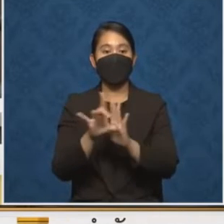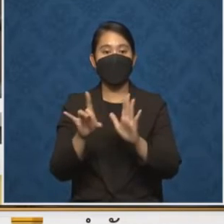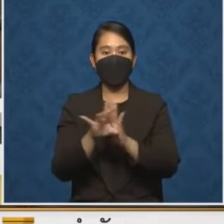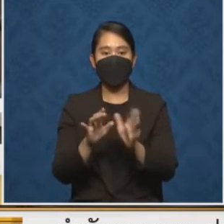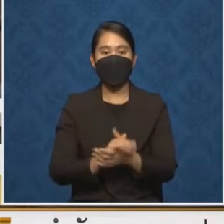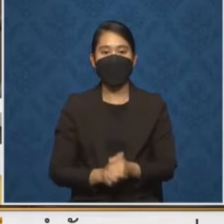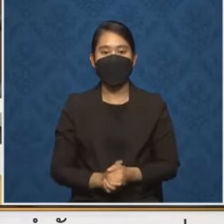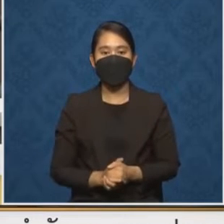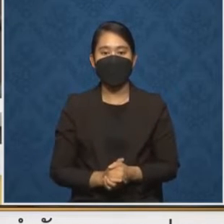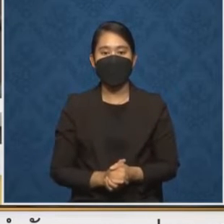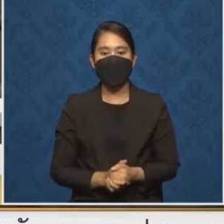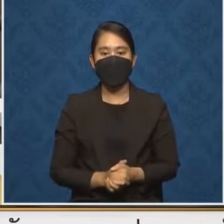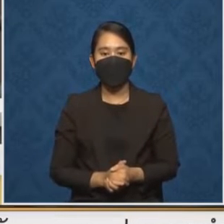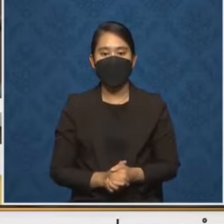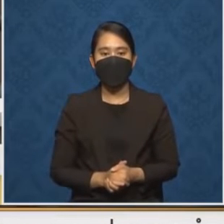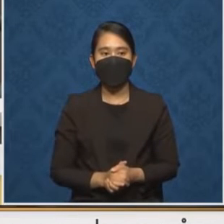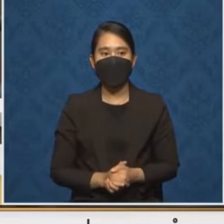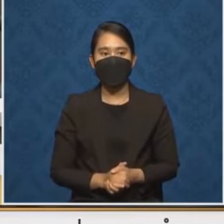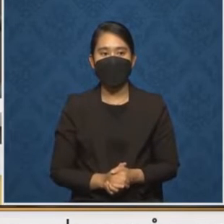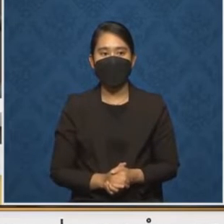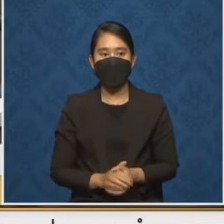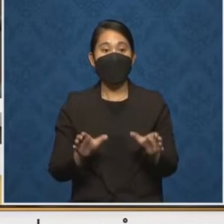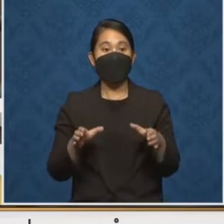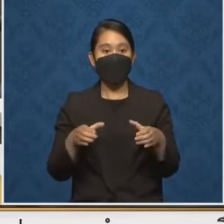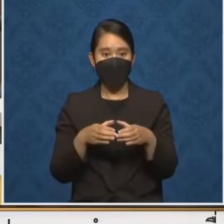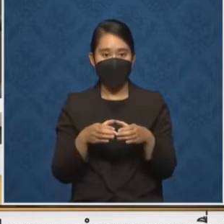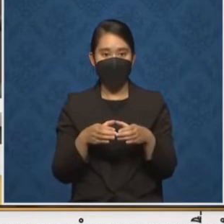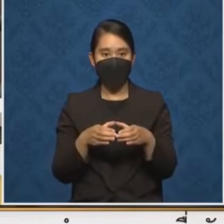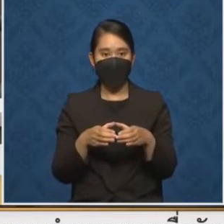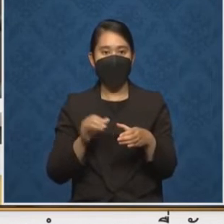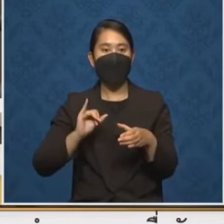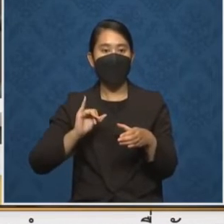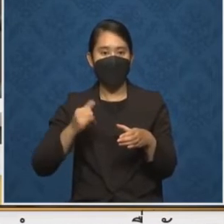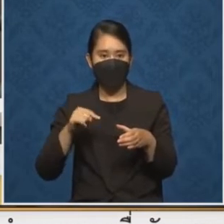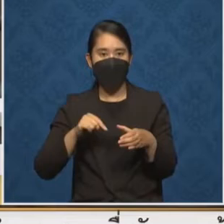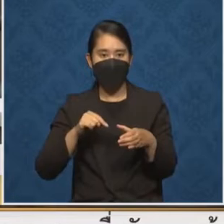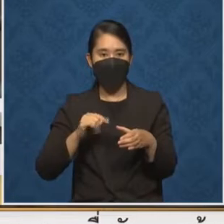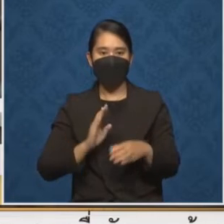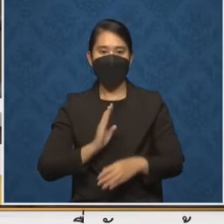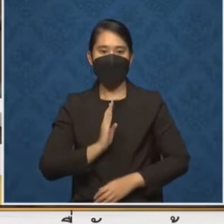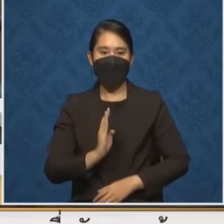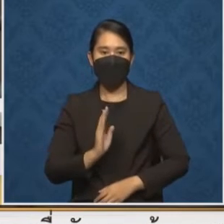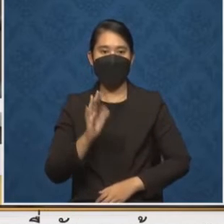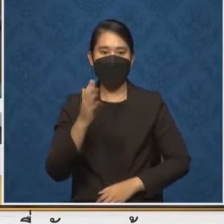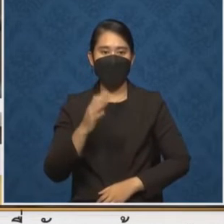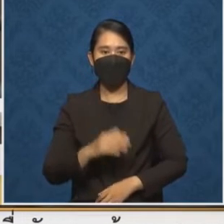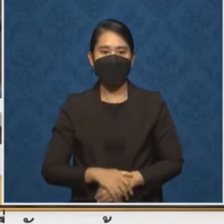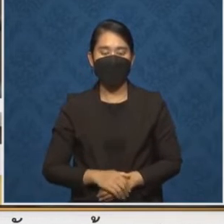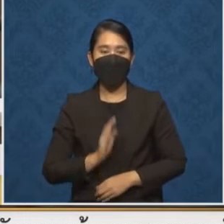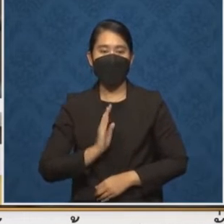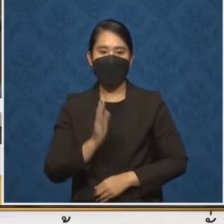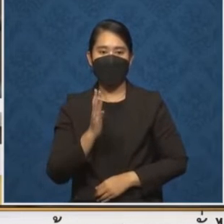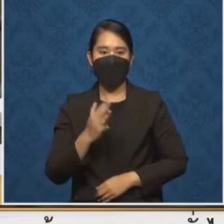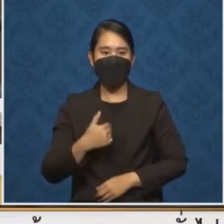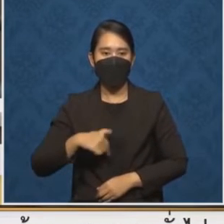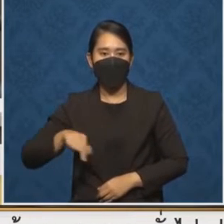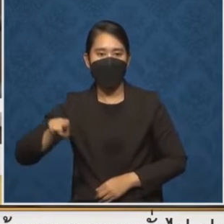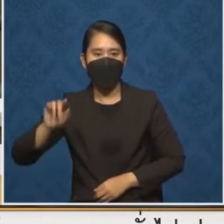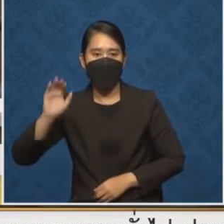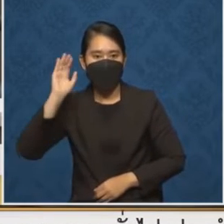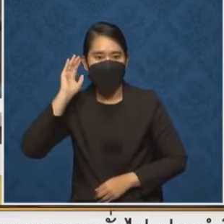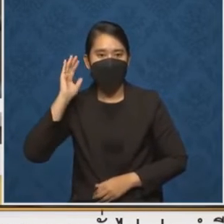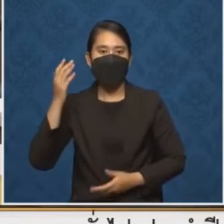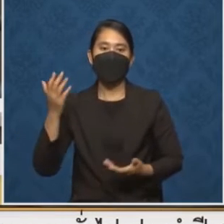คือตัวอนุญาตộตุลาการอิงกันอาจจะไม่มคามเป็กลางหรอเสยความเป็กลางโ้ห espon โ